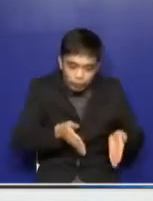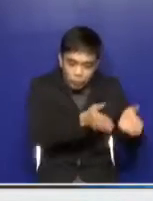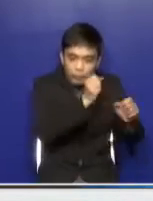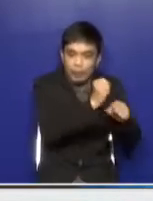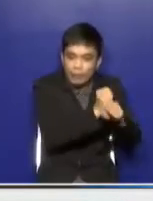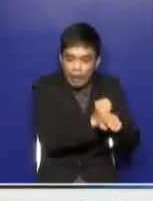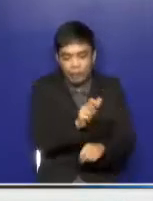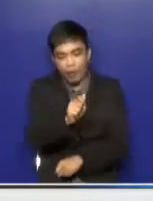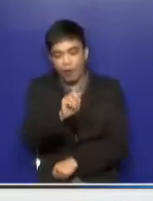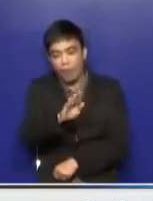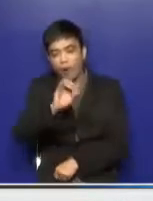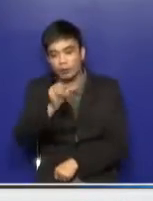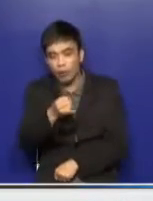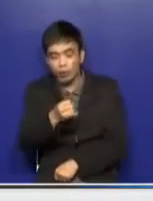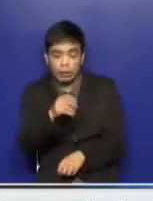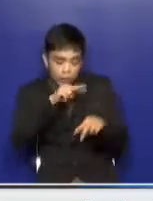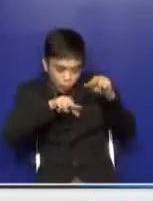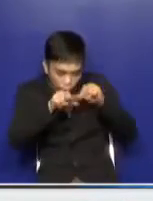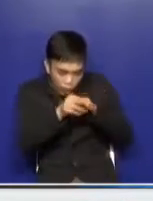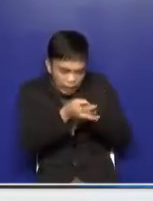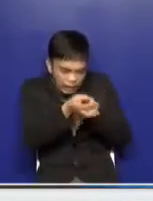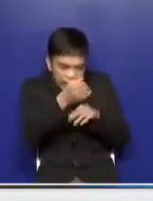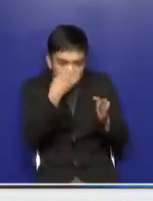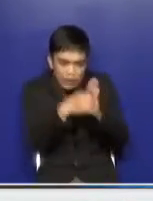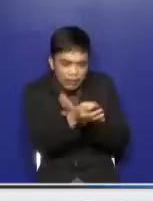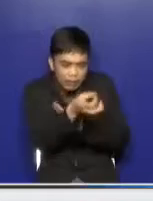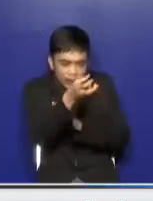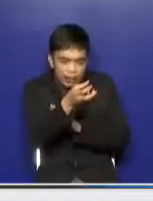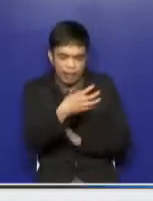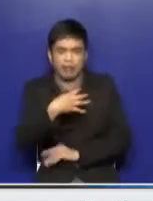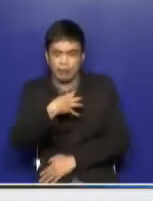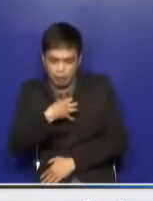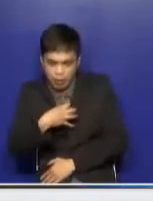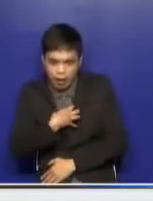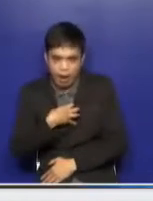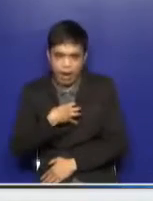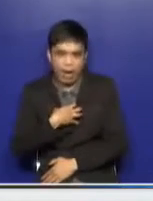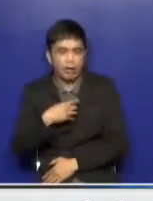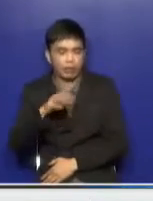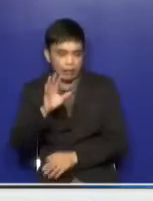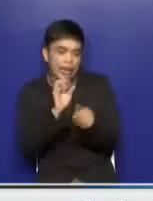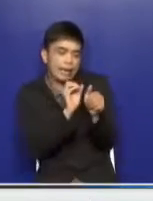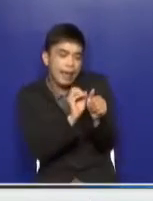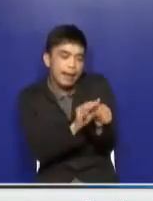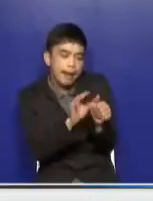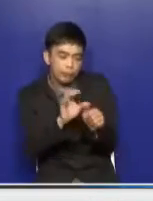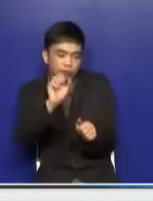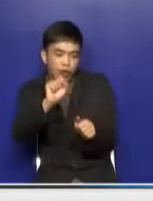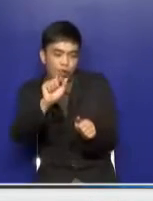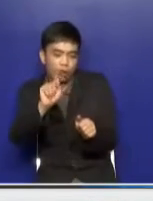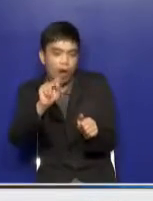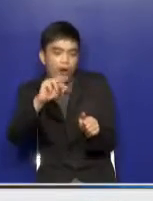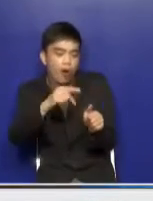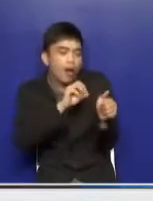บเสร็จเรียบร้อยแล้วมันผิดพลาดนิดหน่อยเนี่ยบางสิ่งบางอย่างก็อยากจะให้ใช้คำแนะนำแล้วก็คือ